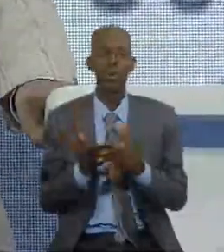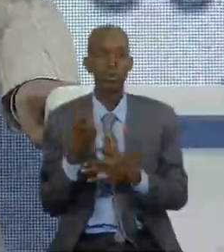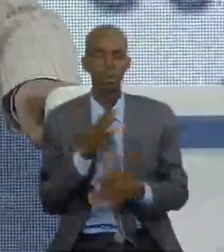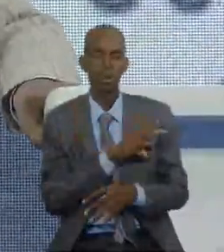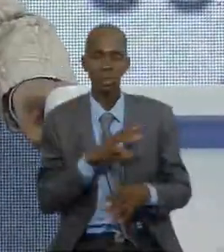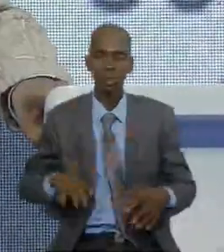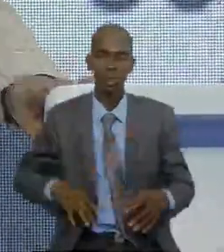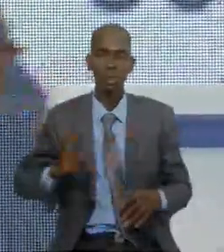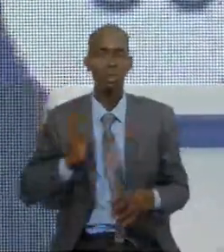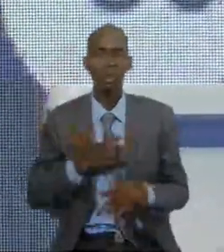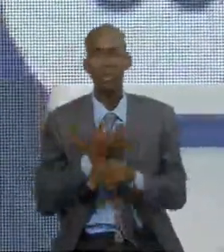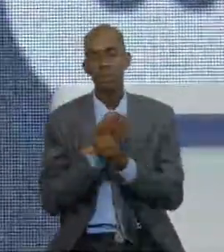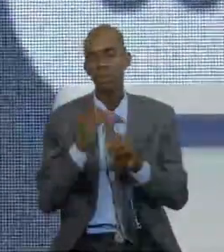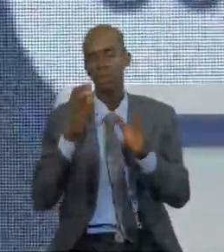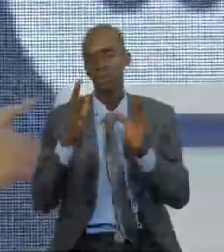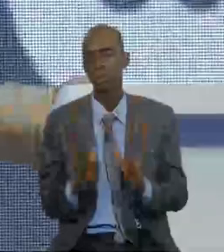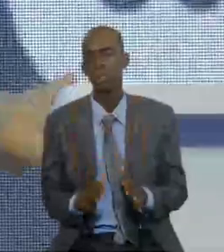Christophe